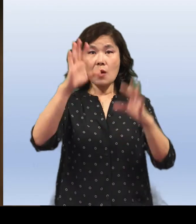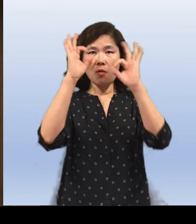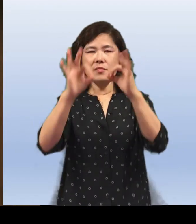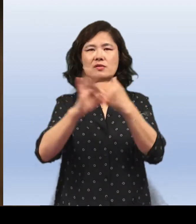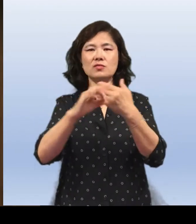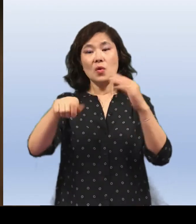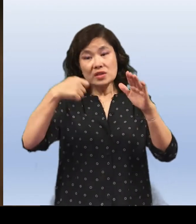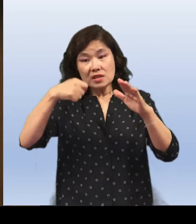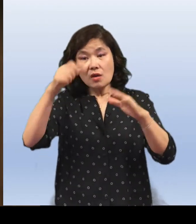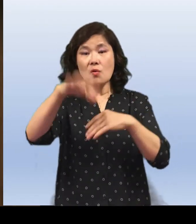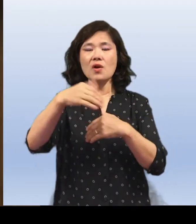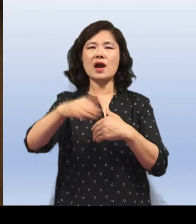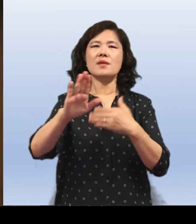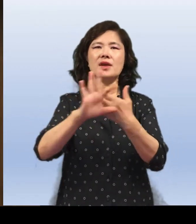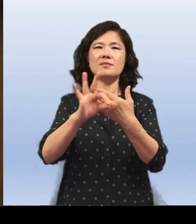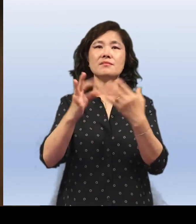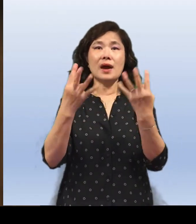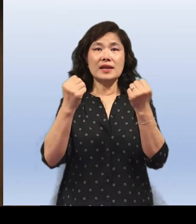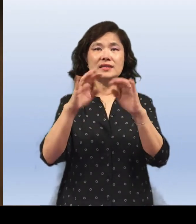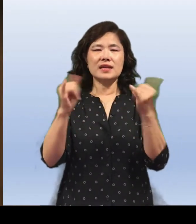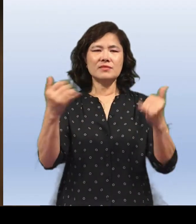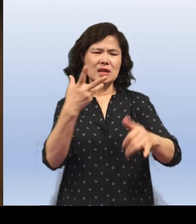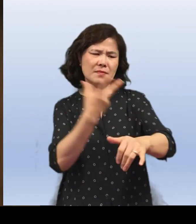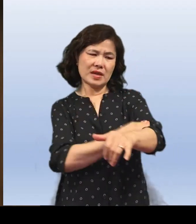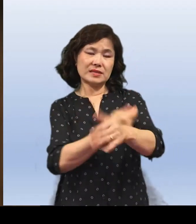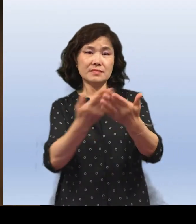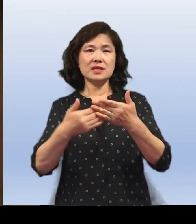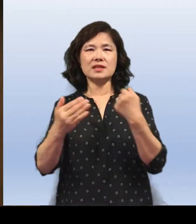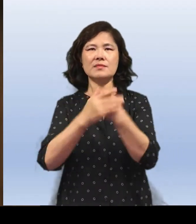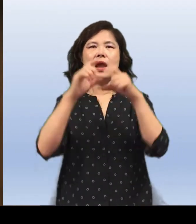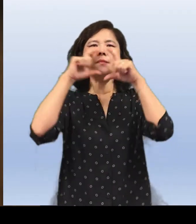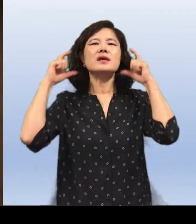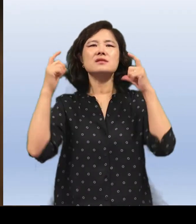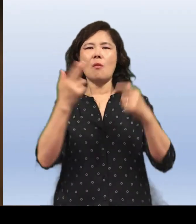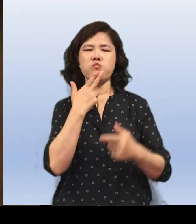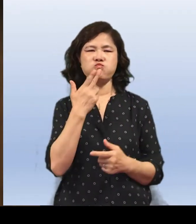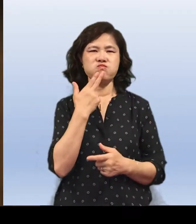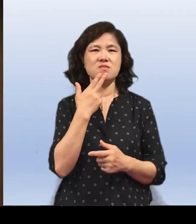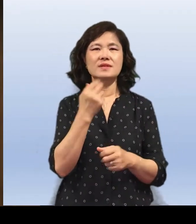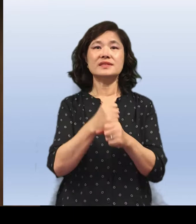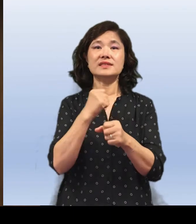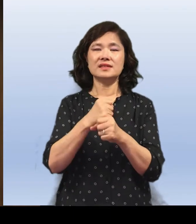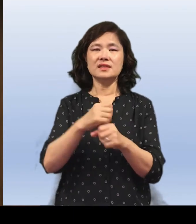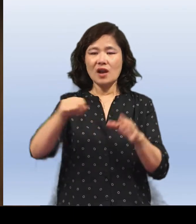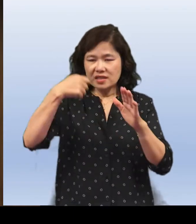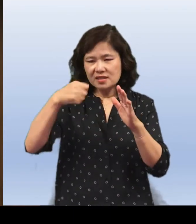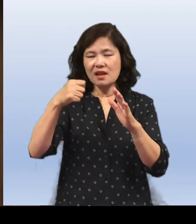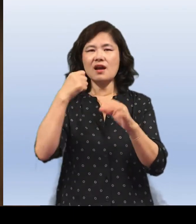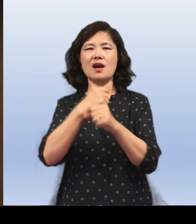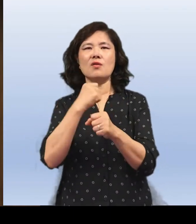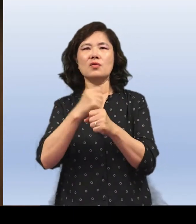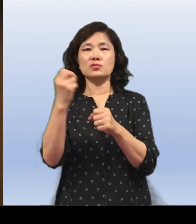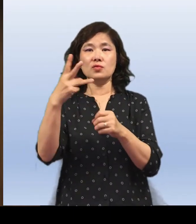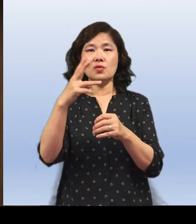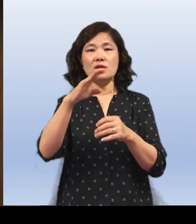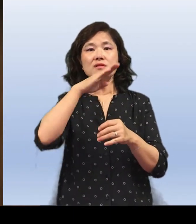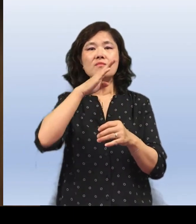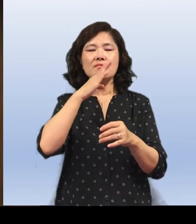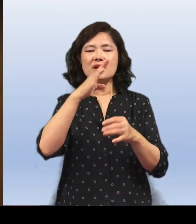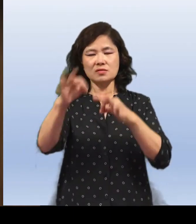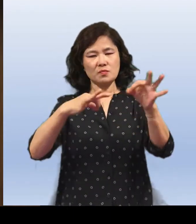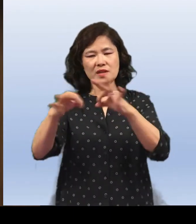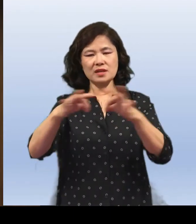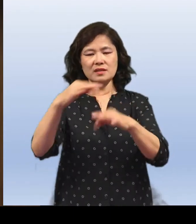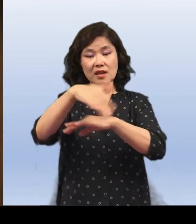또 식당에 가보면 많은 분들이 이제 백신을 맞으신 분들이 마스크를 쓰지 않고 식사를 하거나 또 쇼핑하는 모습들을